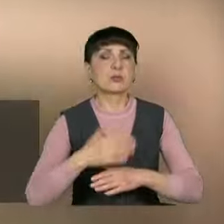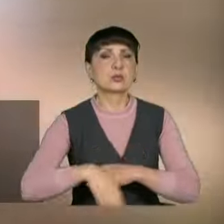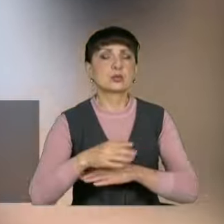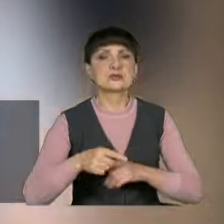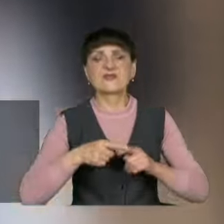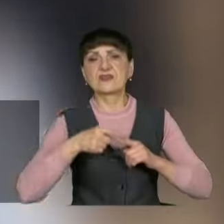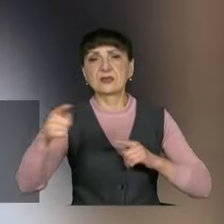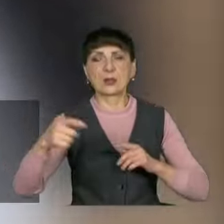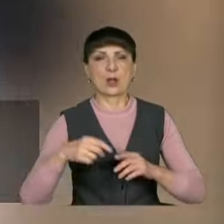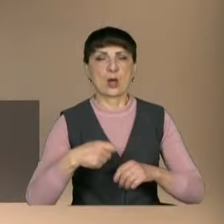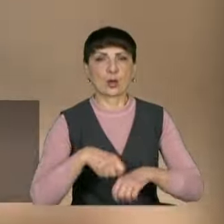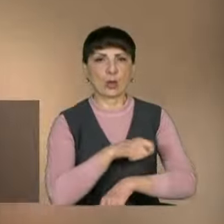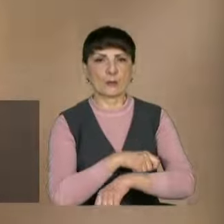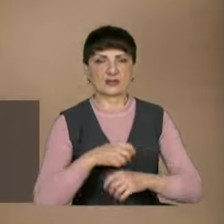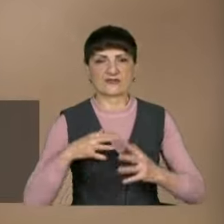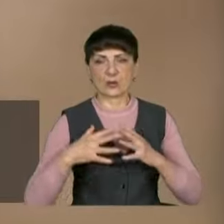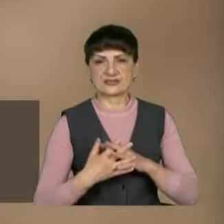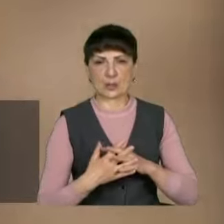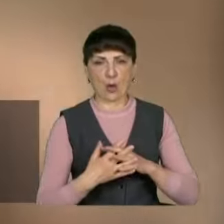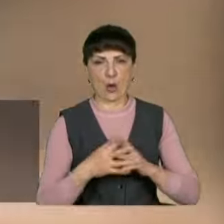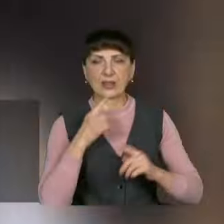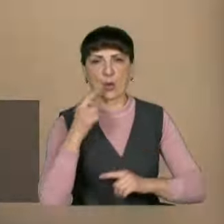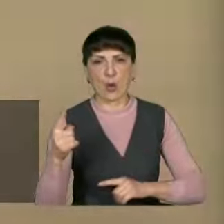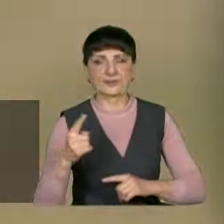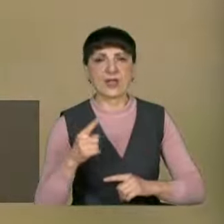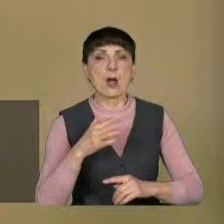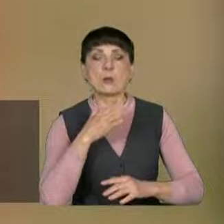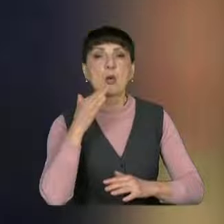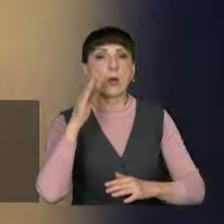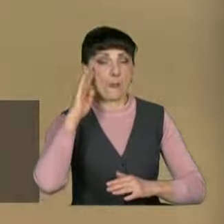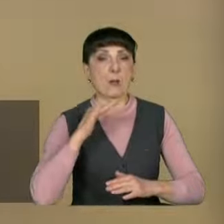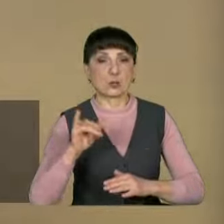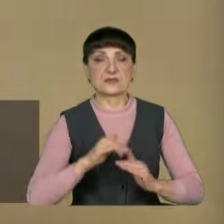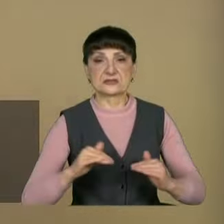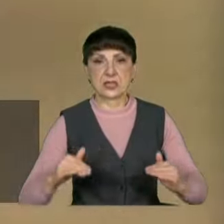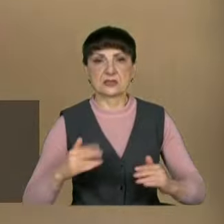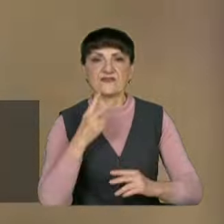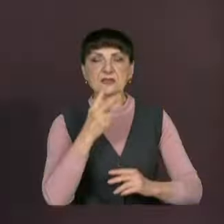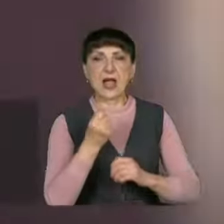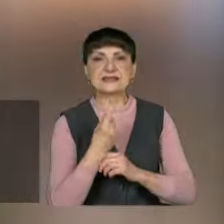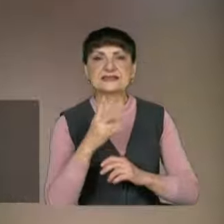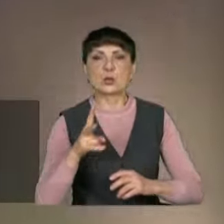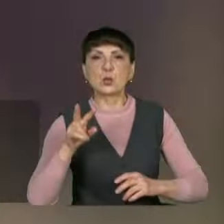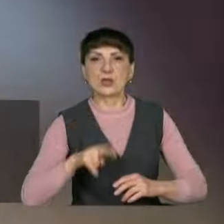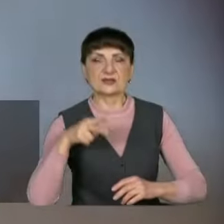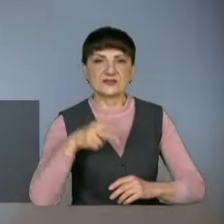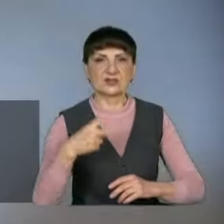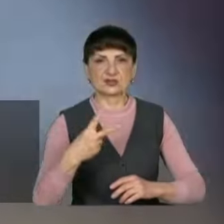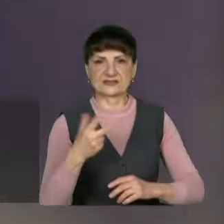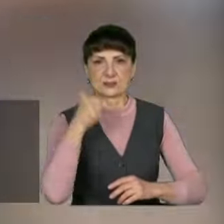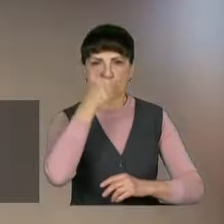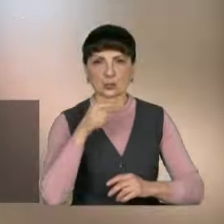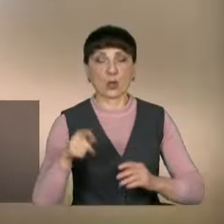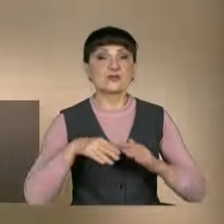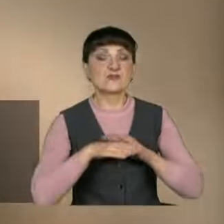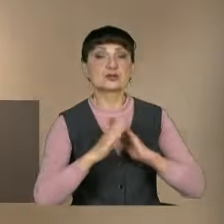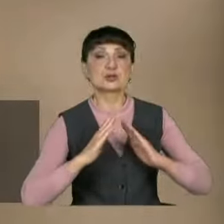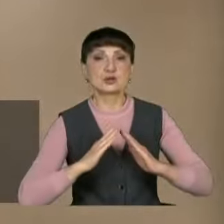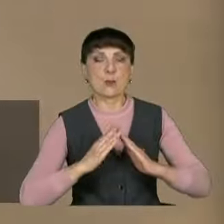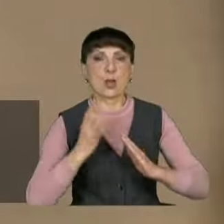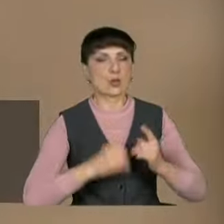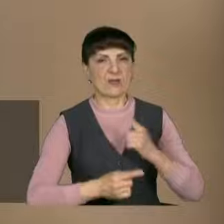нескольких километрах от села Каракистек. Последний раз многодетного отца видели 11 июня 2023 года. Он вышел из дома,